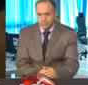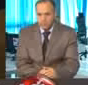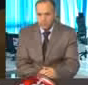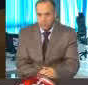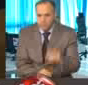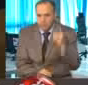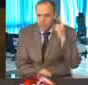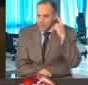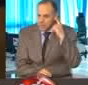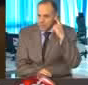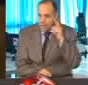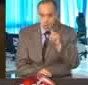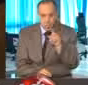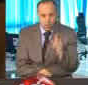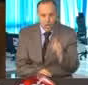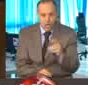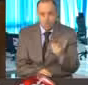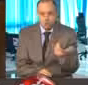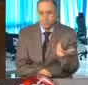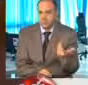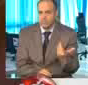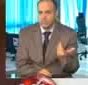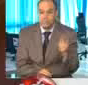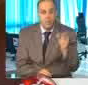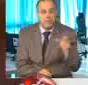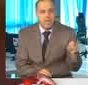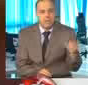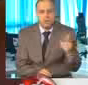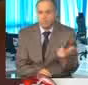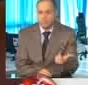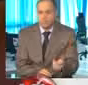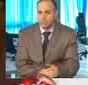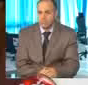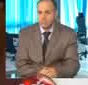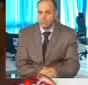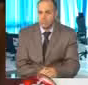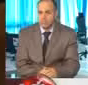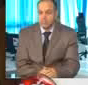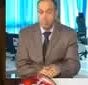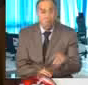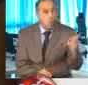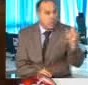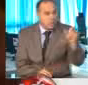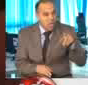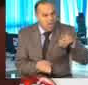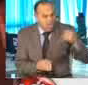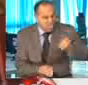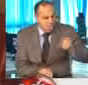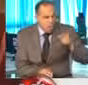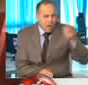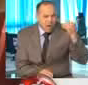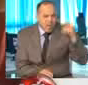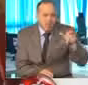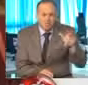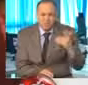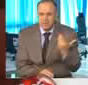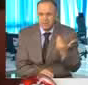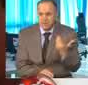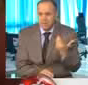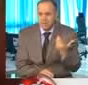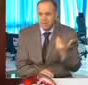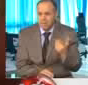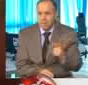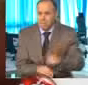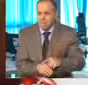نسمع وكذا تصير المسائلة للناس اللي ارتكبوا الجرائم هذه، جي